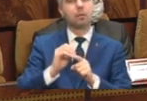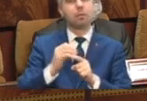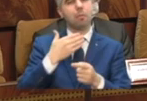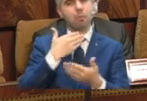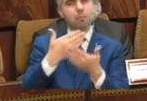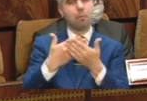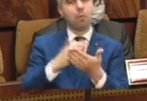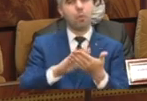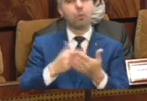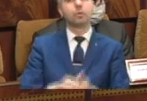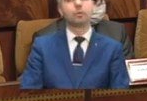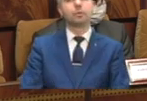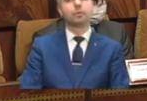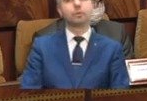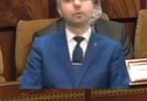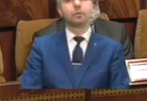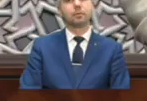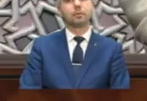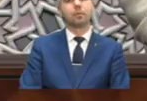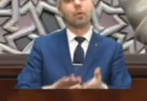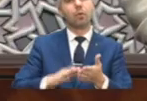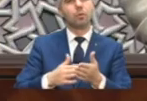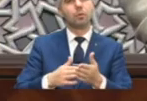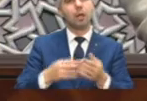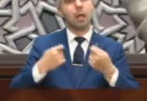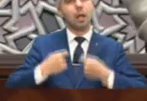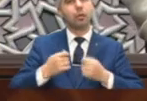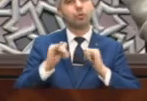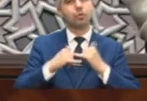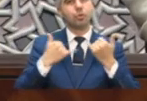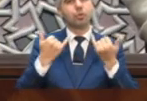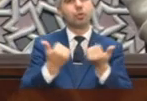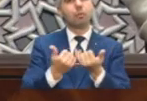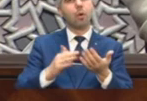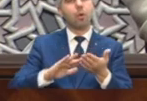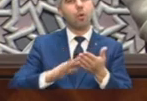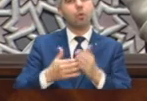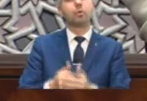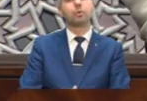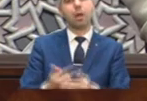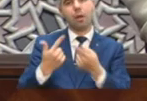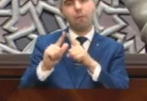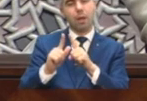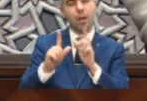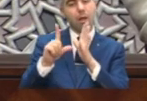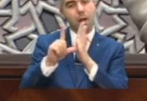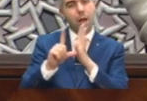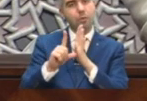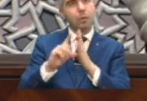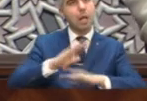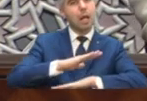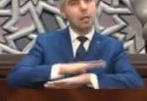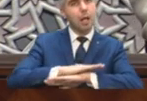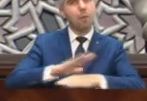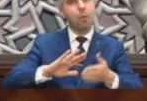شكرا سيد النائب. أنا أتحمل تسيير ورئاسة هذه الجلسة وصهرت فيها على تطبيق مقتضيات النظام الداخلي